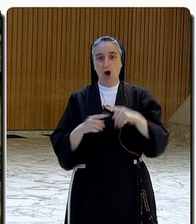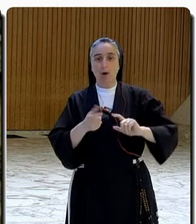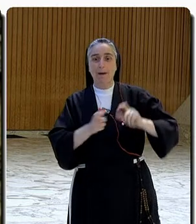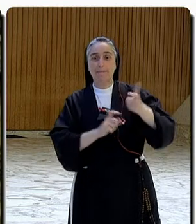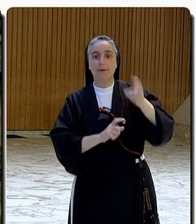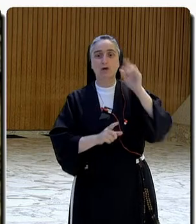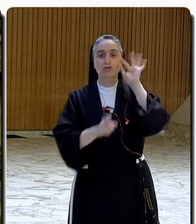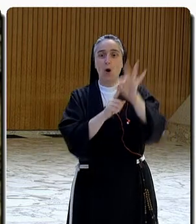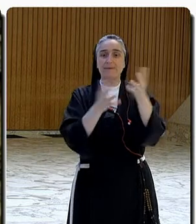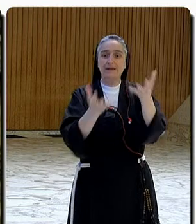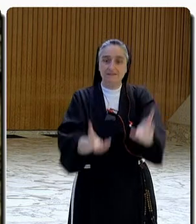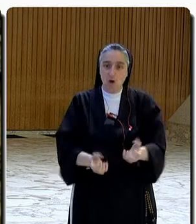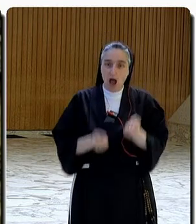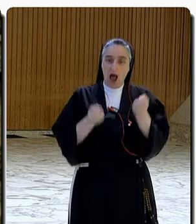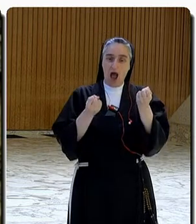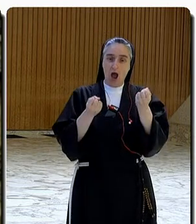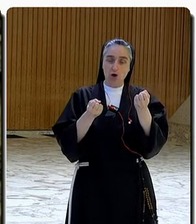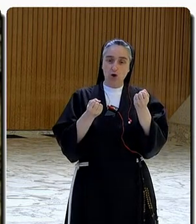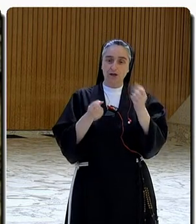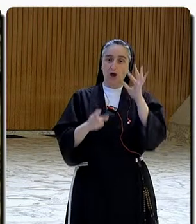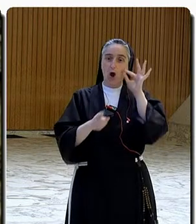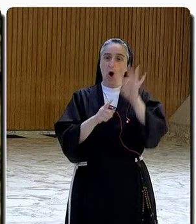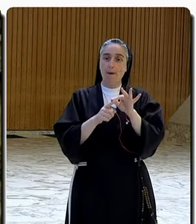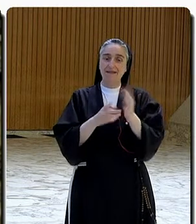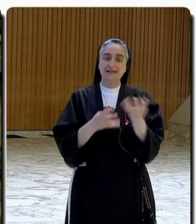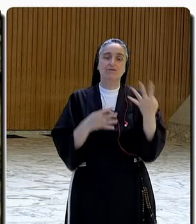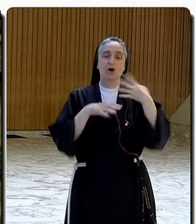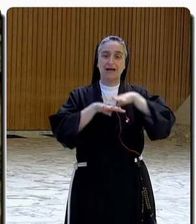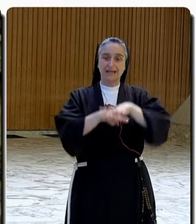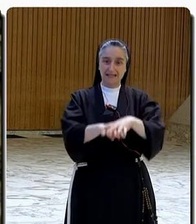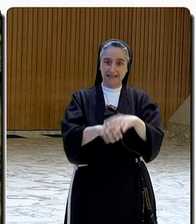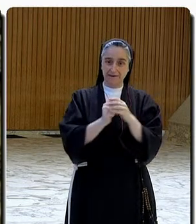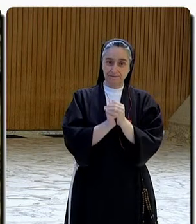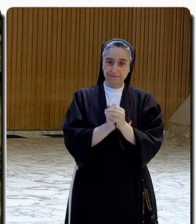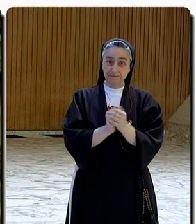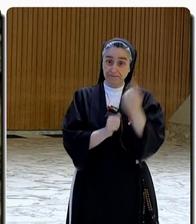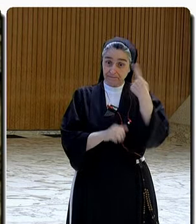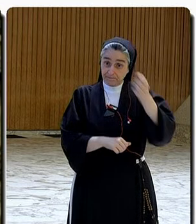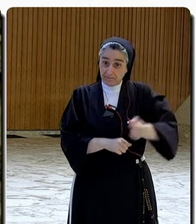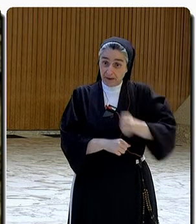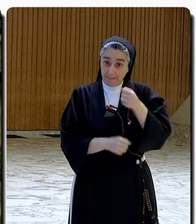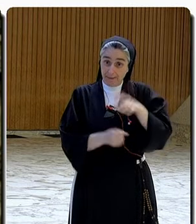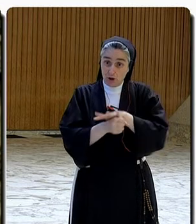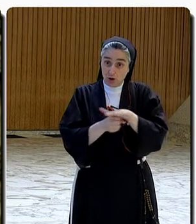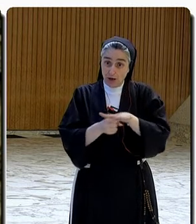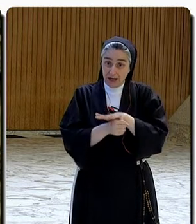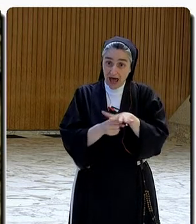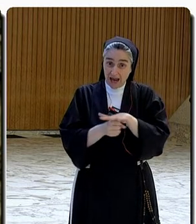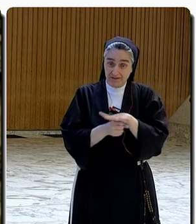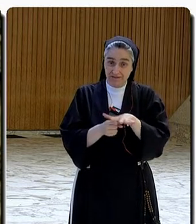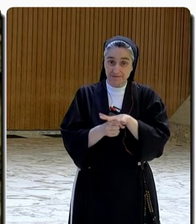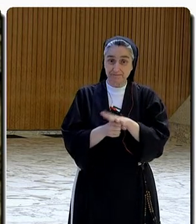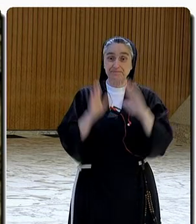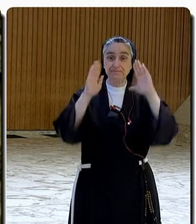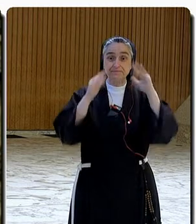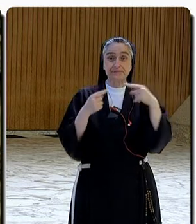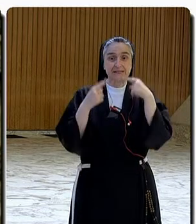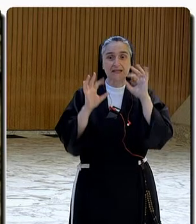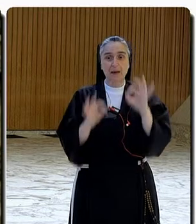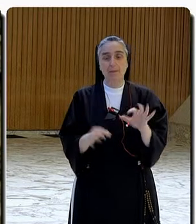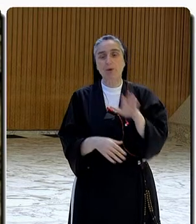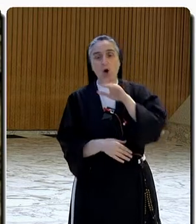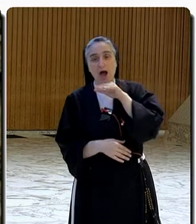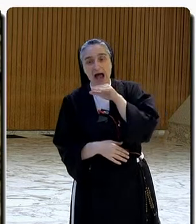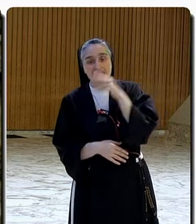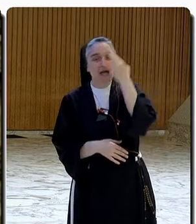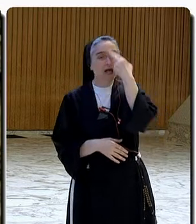di accoglienza e di integrazione. Pertanto, una pastorale corretta ed equilibrata che riconosca agli